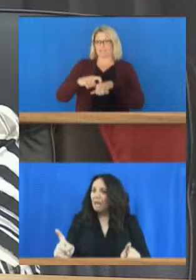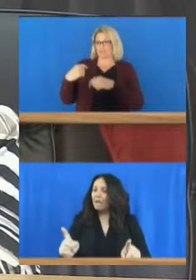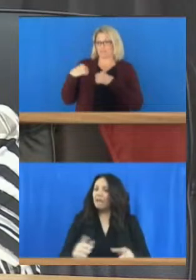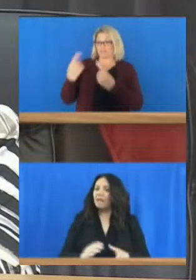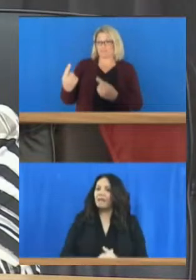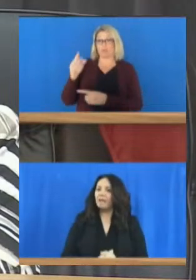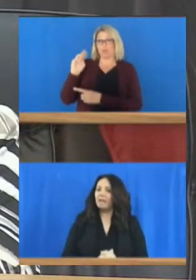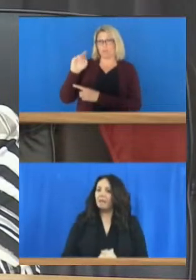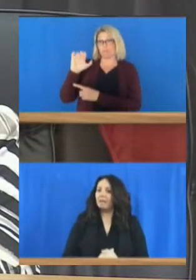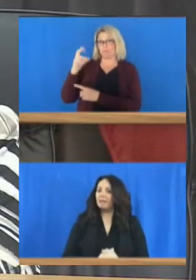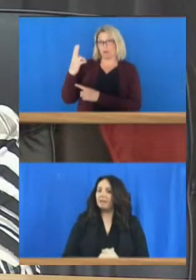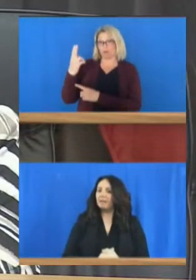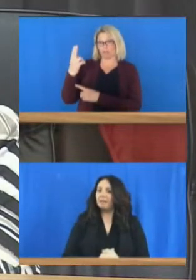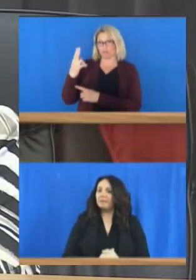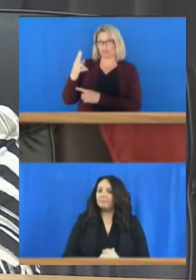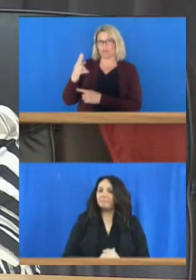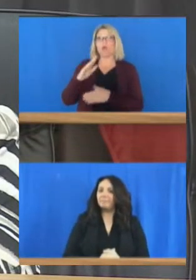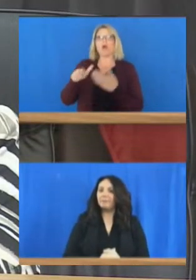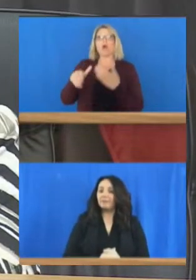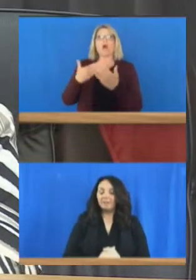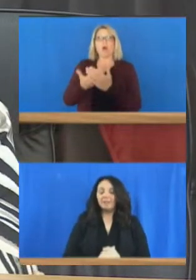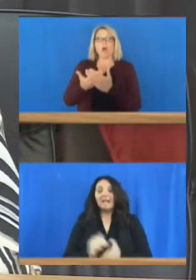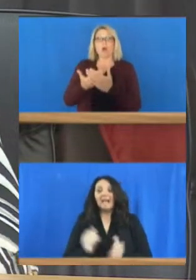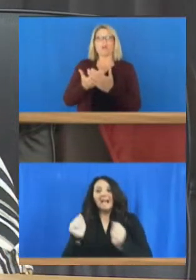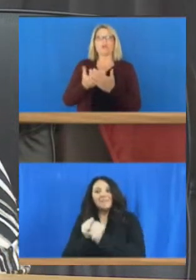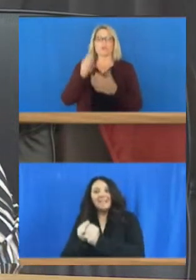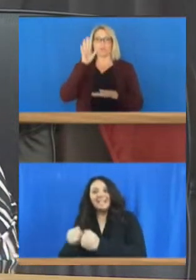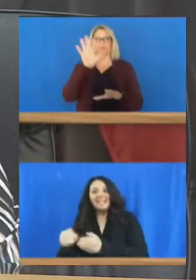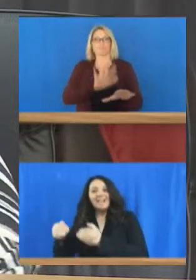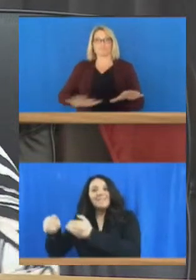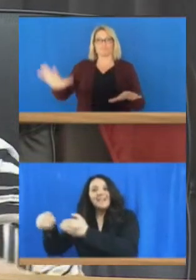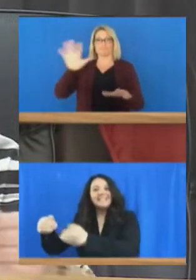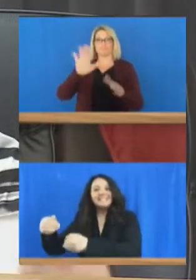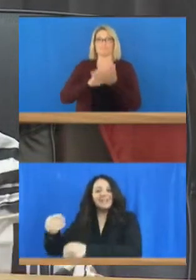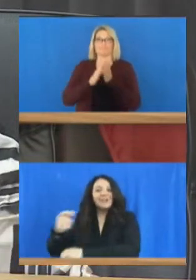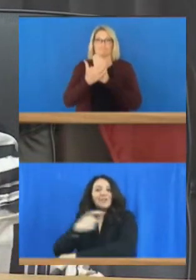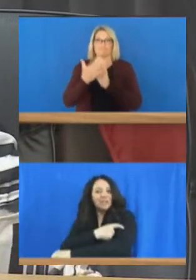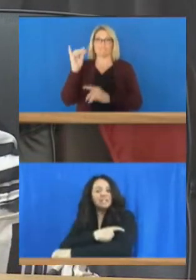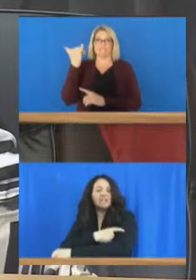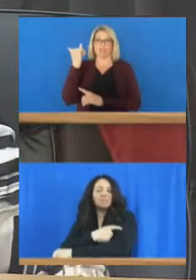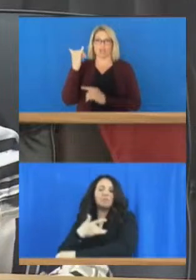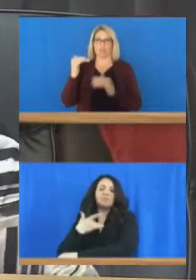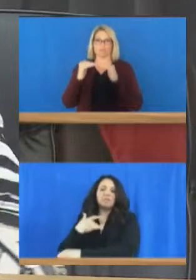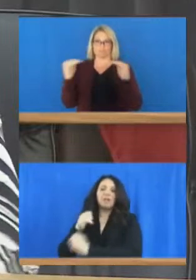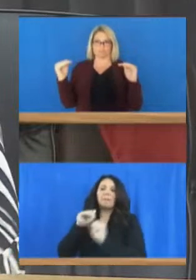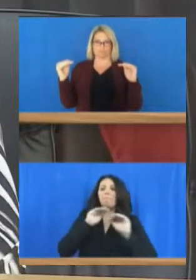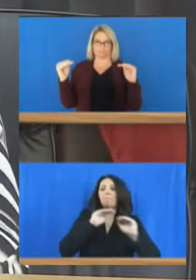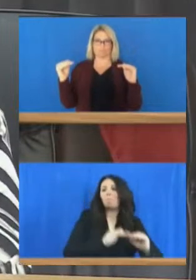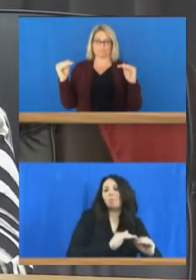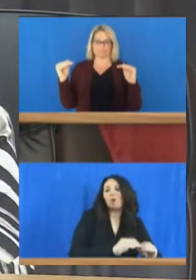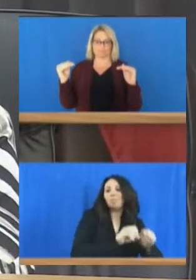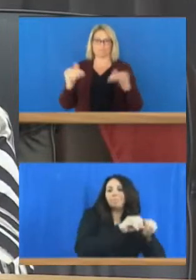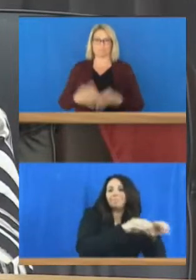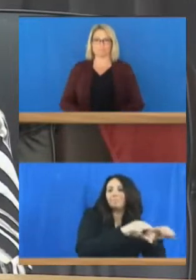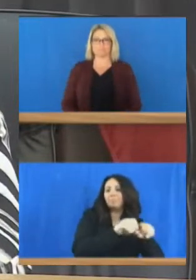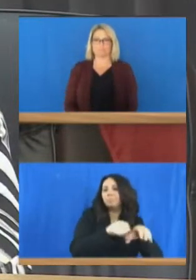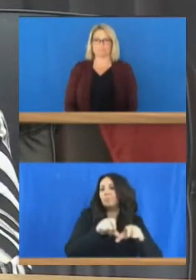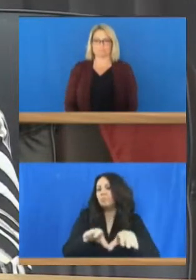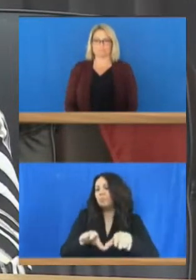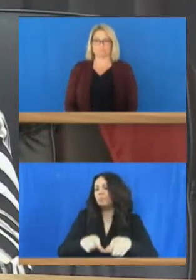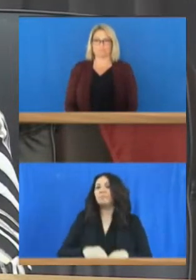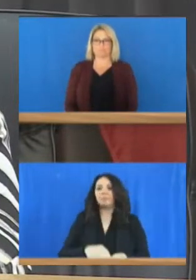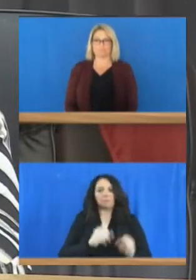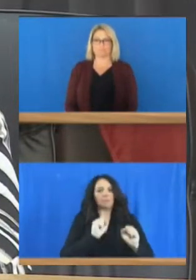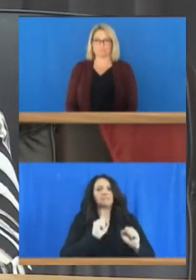province. Ce changement entrera en vigueur à compter de minuit ce soir. Je tiens à remercier les gens de